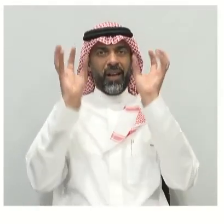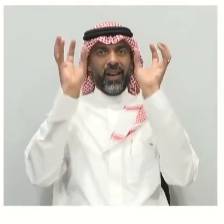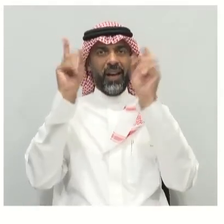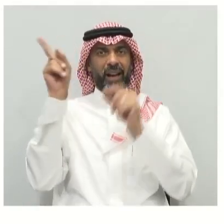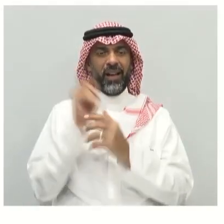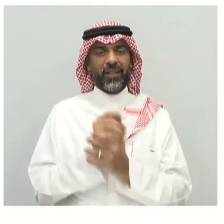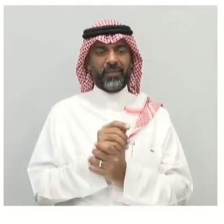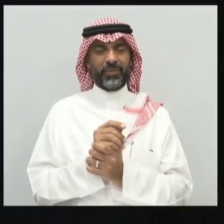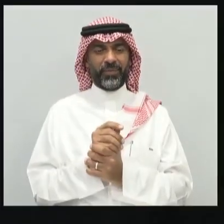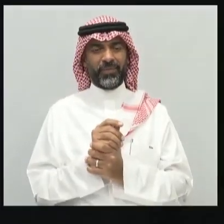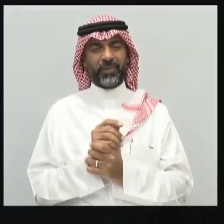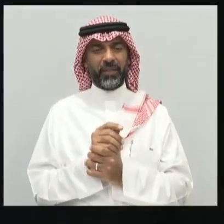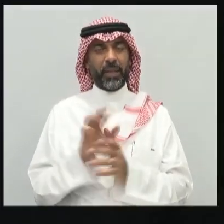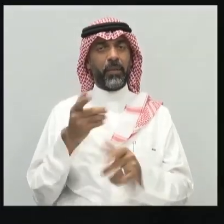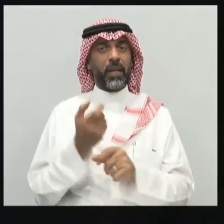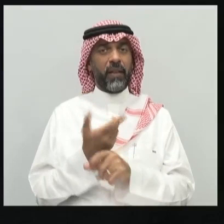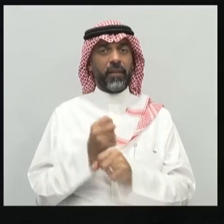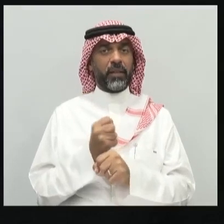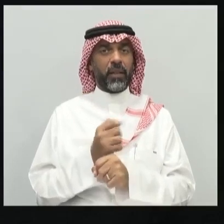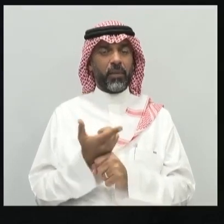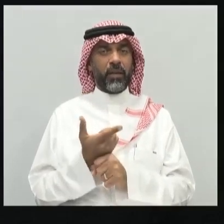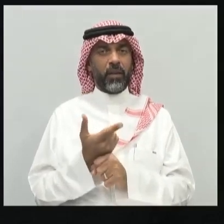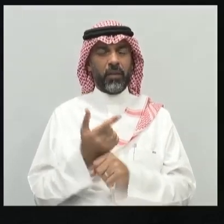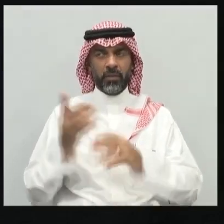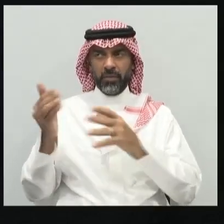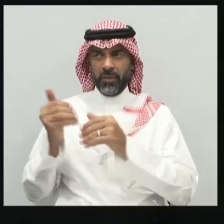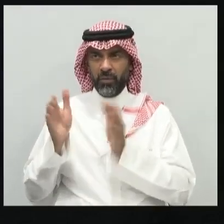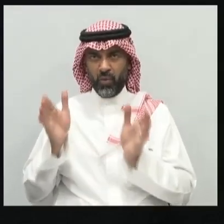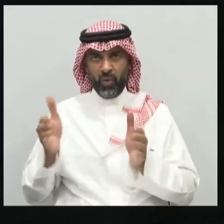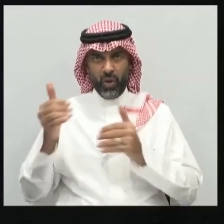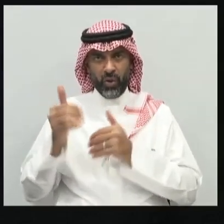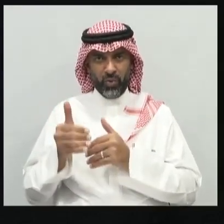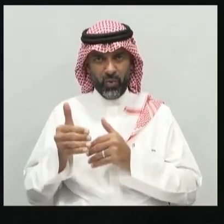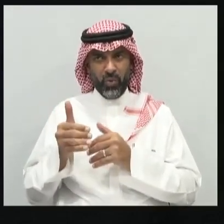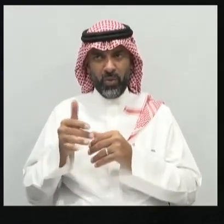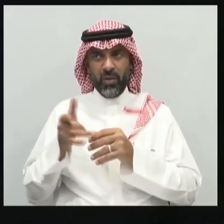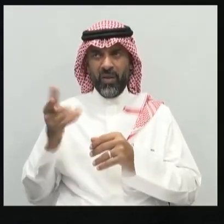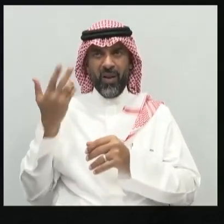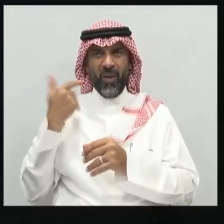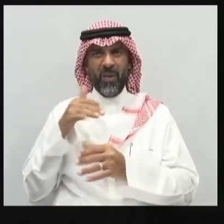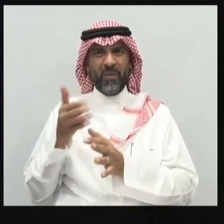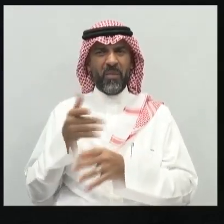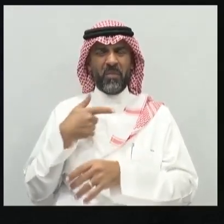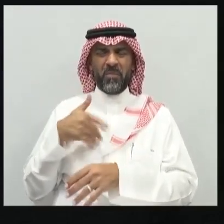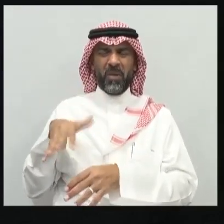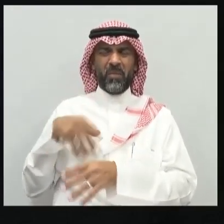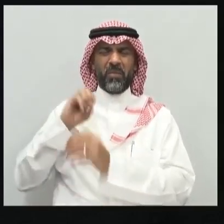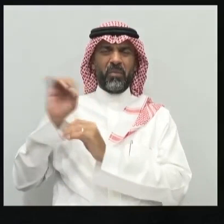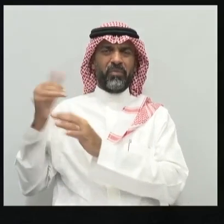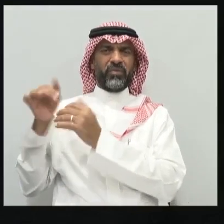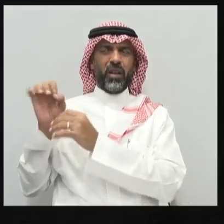طيب كيف استخدم استخدموا مواد كانوا يرمونها واعادوا استخدامها